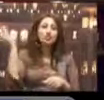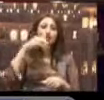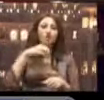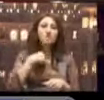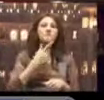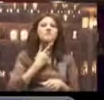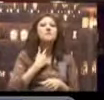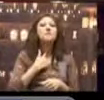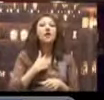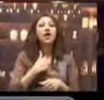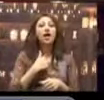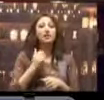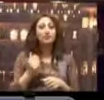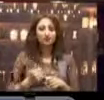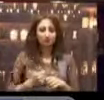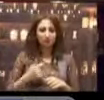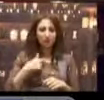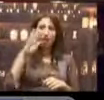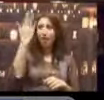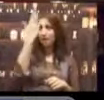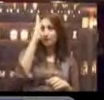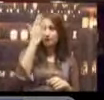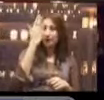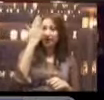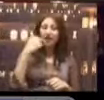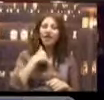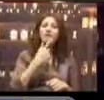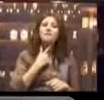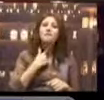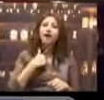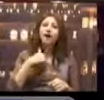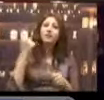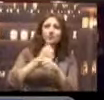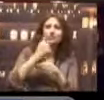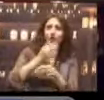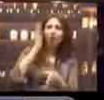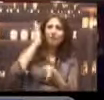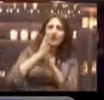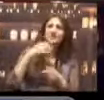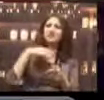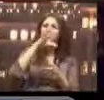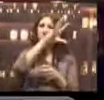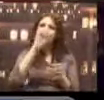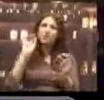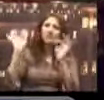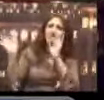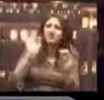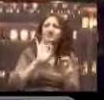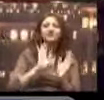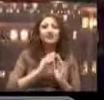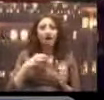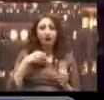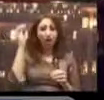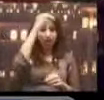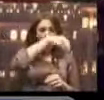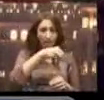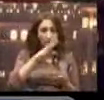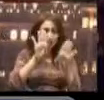كده وانا قدام المرايه يعني، بس ما كنتش بقى ليا نشاطات في الجامعه ولا مسرح الجامعه ولا الكلام ده